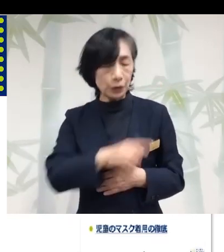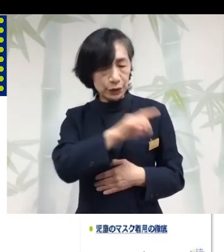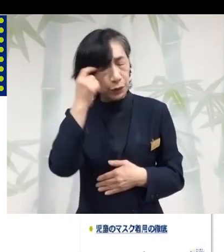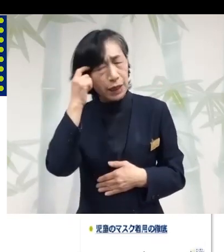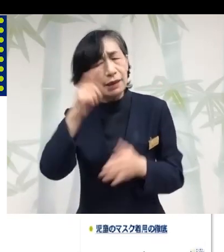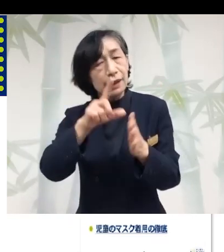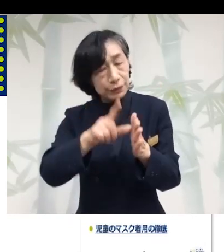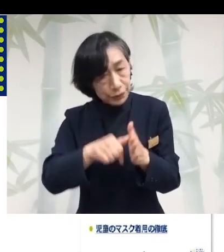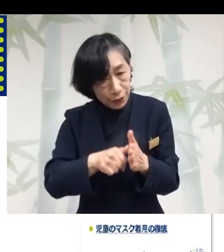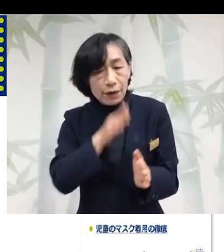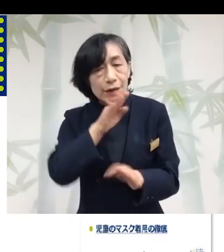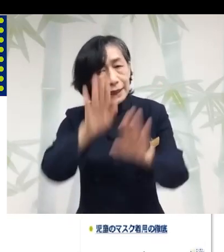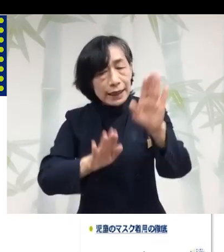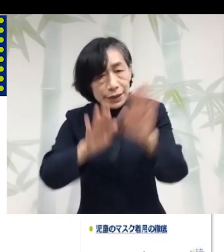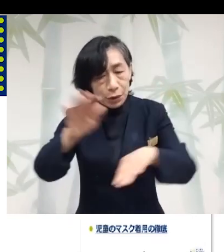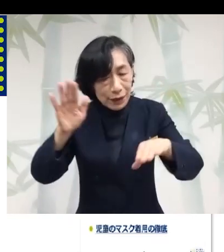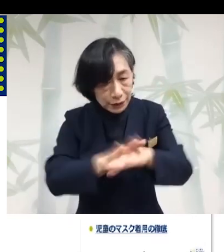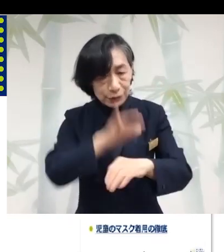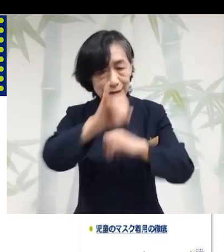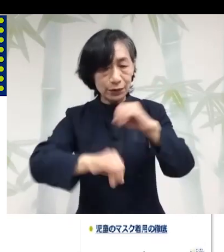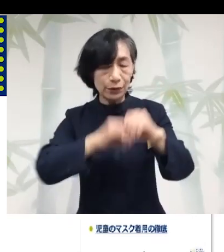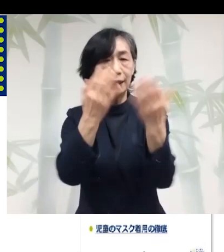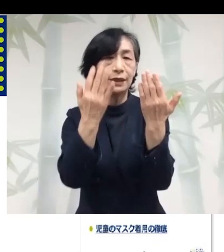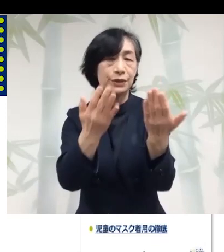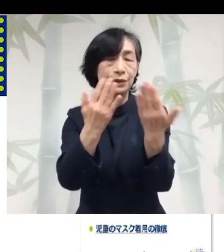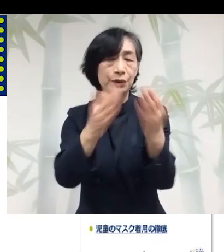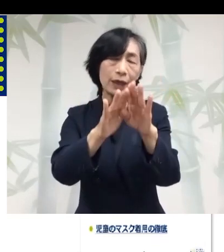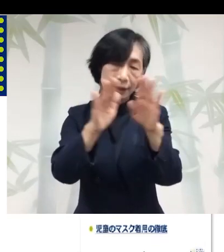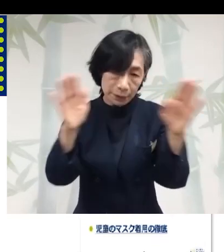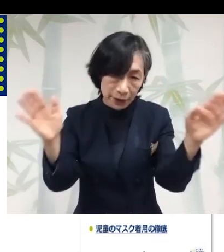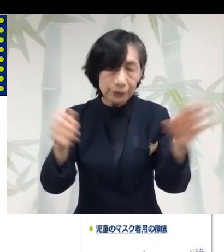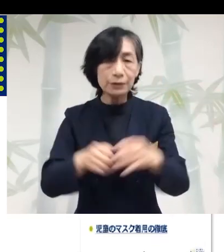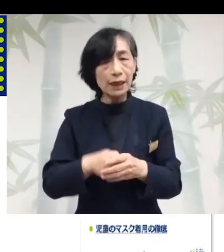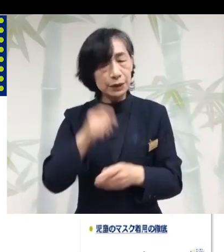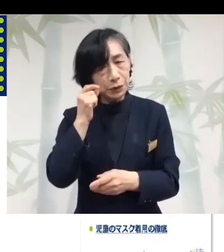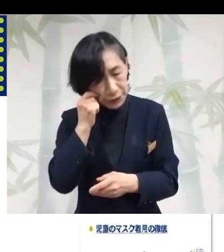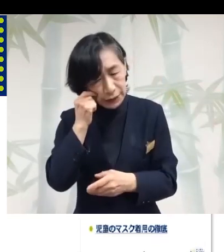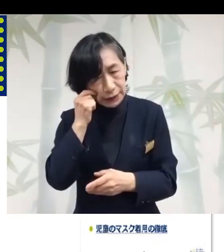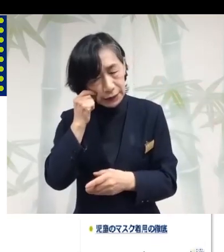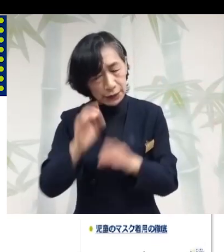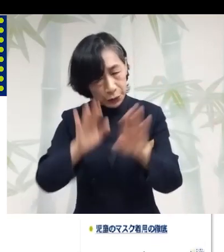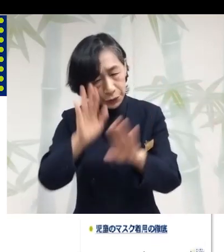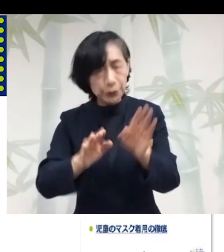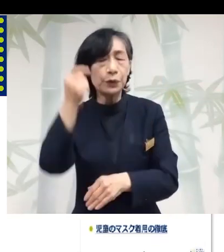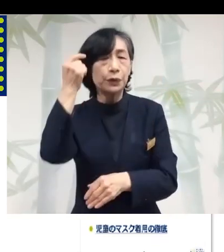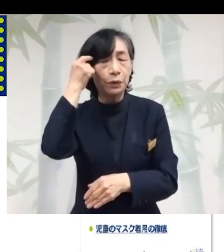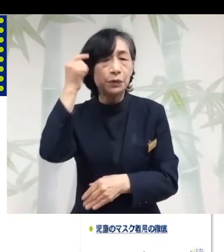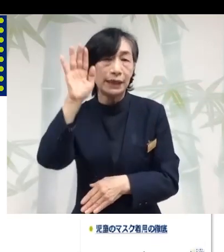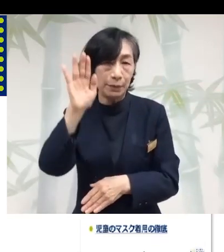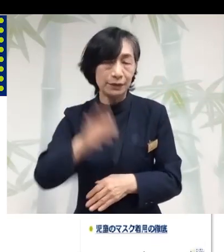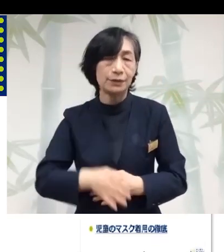ね、現状なかなかすぐに今オンライン授業を行うというのは、まあ、難しいではないかというふうに思います